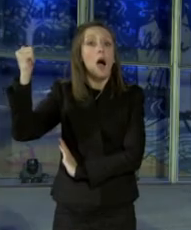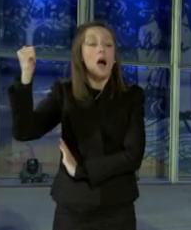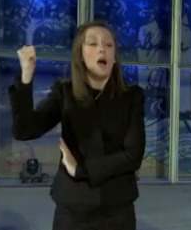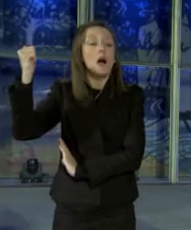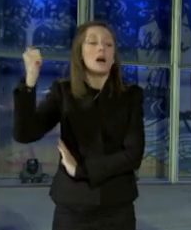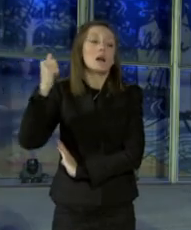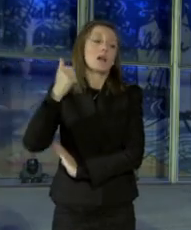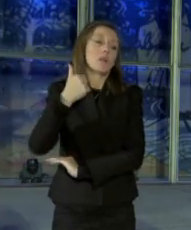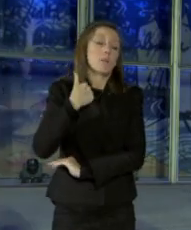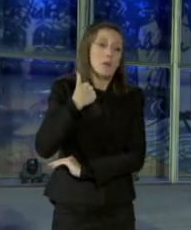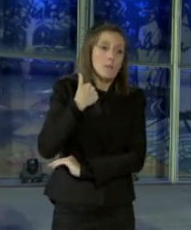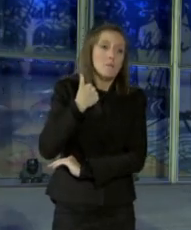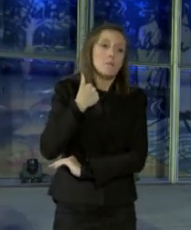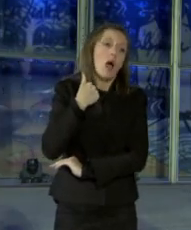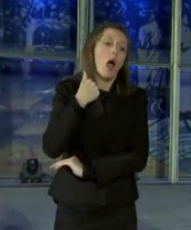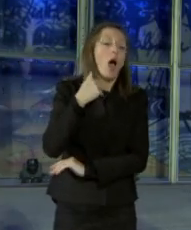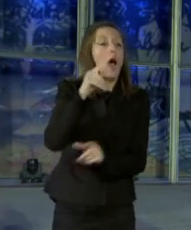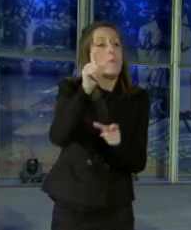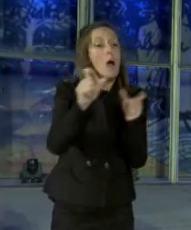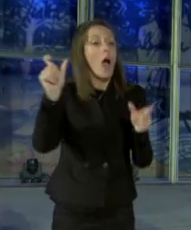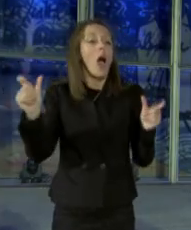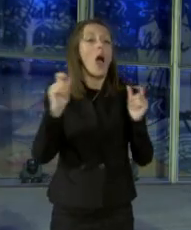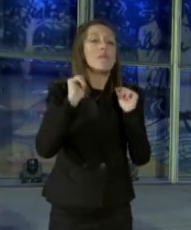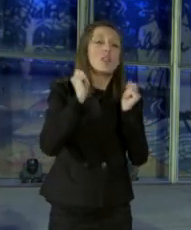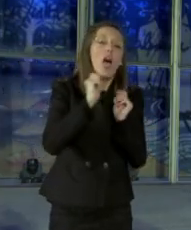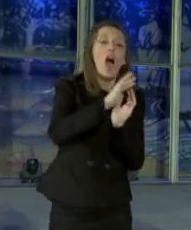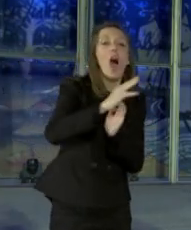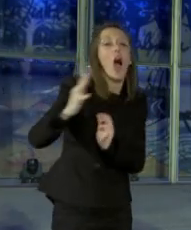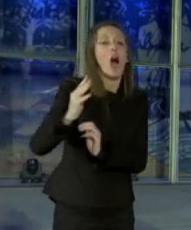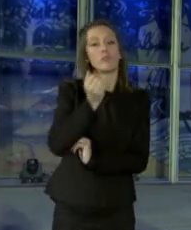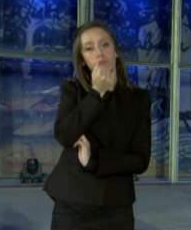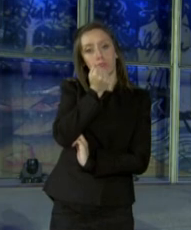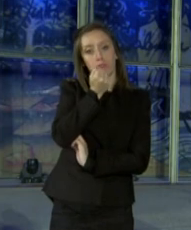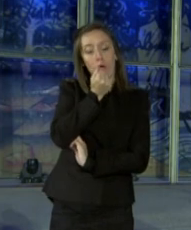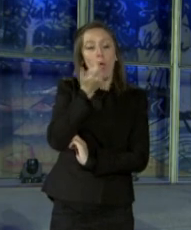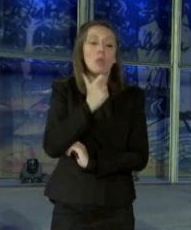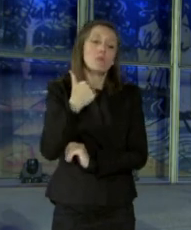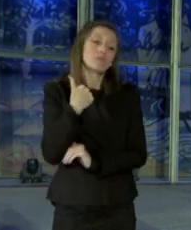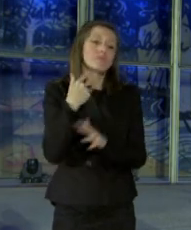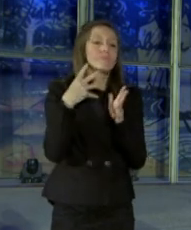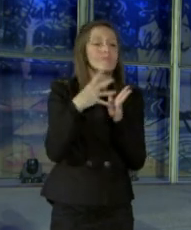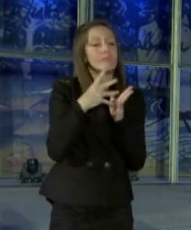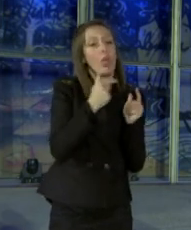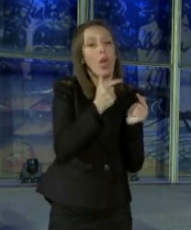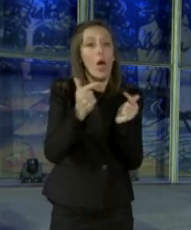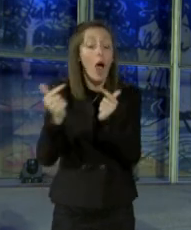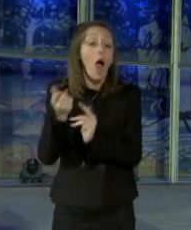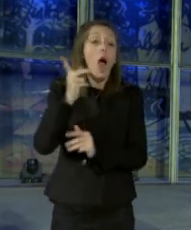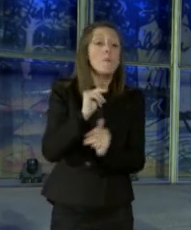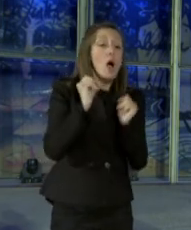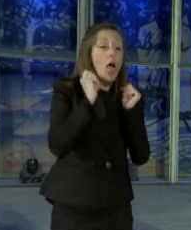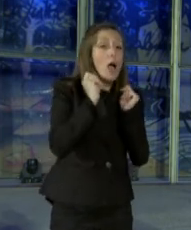per me ai confratelli di tutti i fastidi che ho dato e chiede ai confratelli